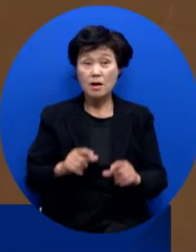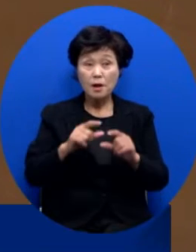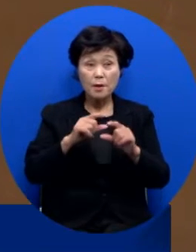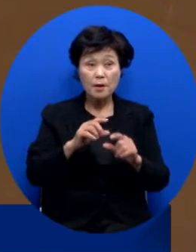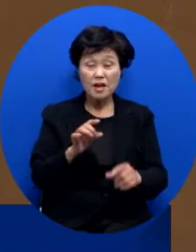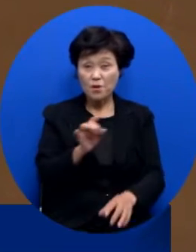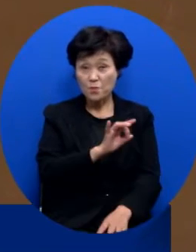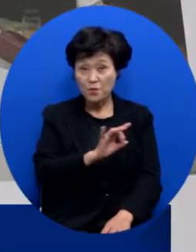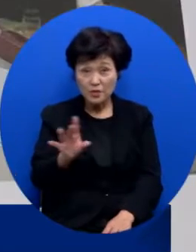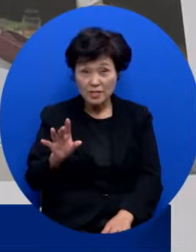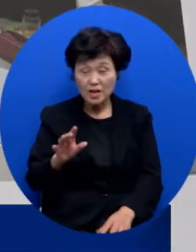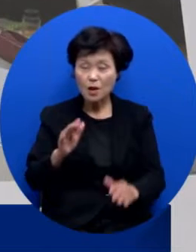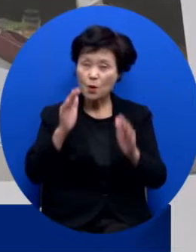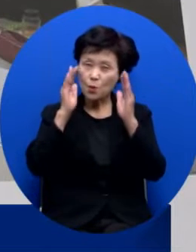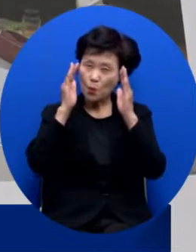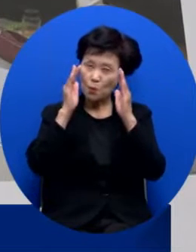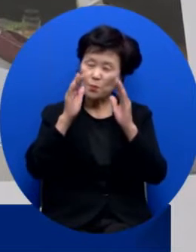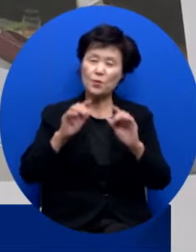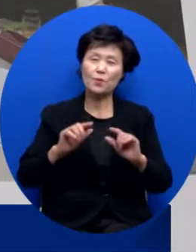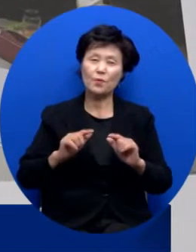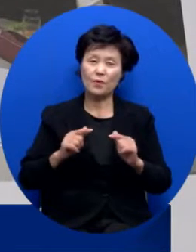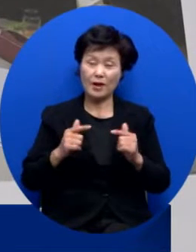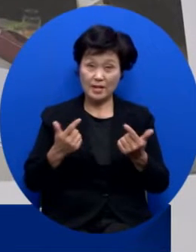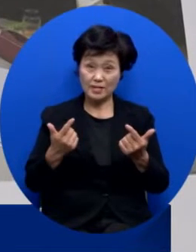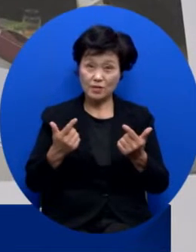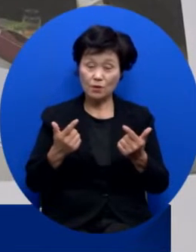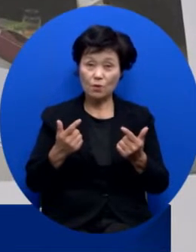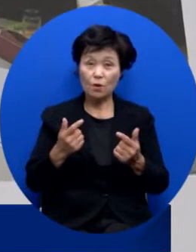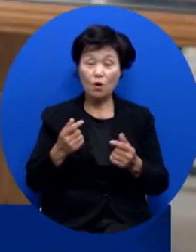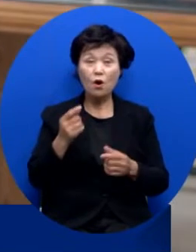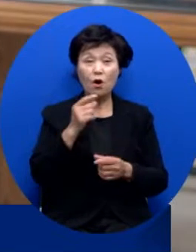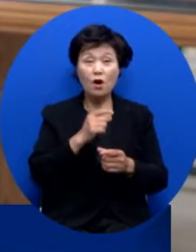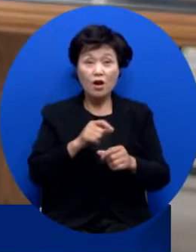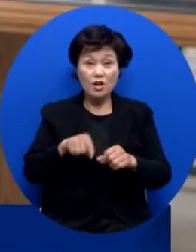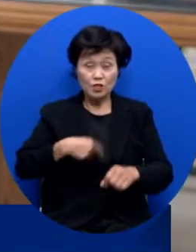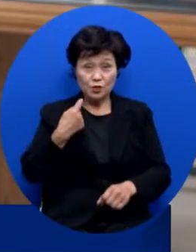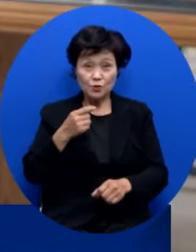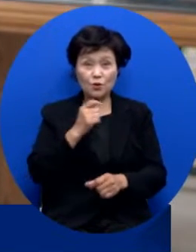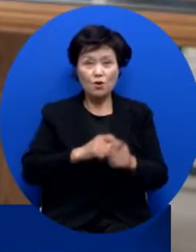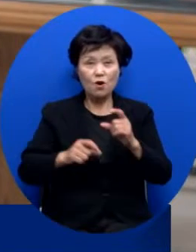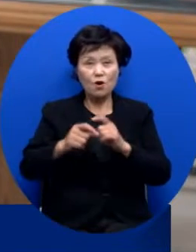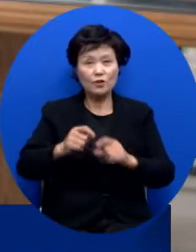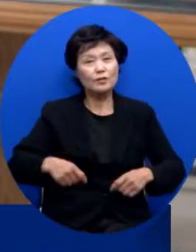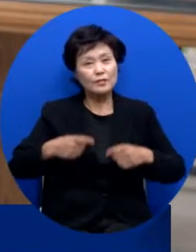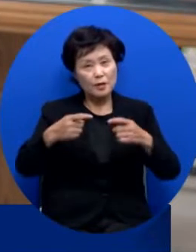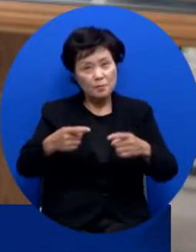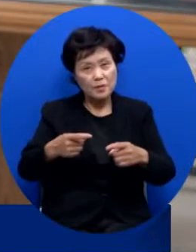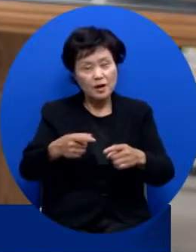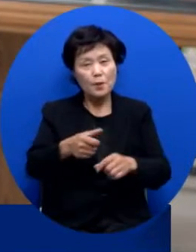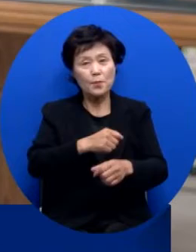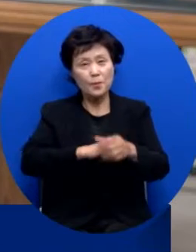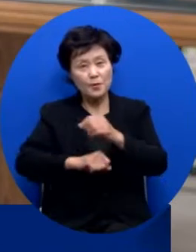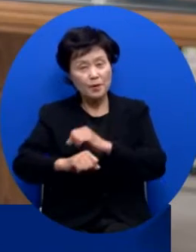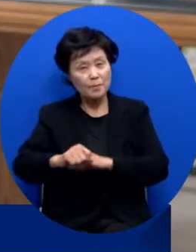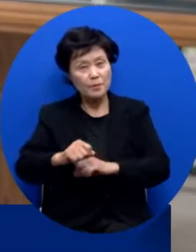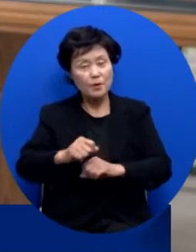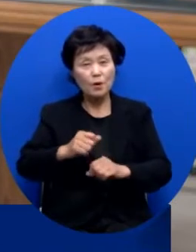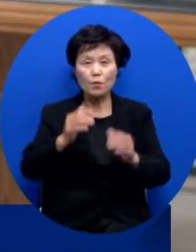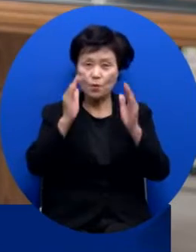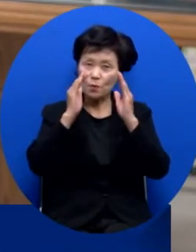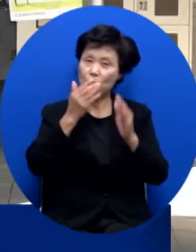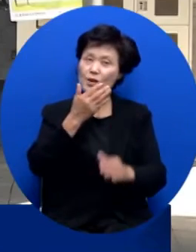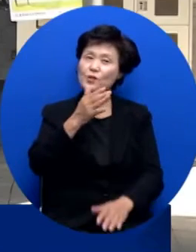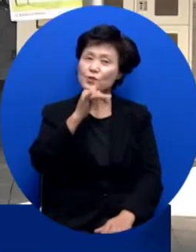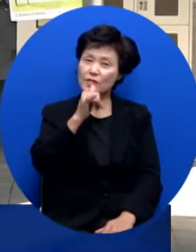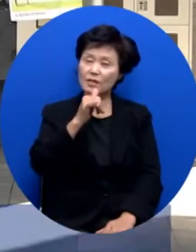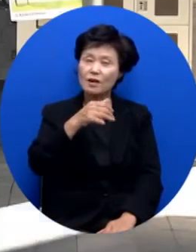일률적인 수업에서 벗어나서 좀 아이들이 더 참여하고 더 적극적으로 할 수 있는 수업을 만들 수 있다는 거에 대한 좀